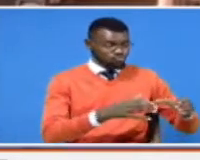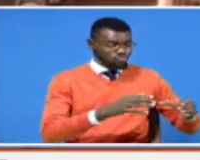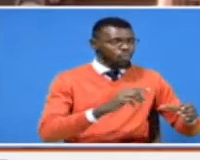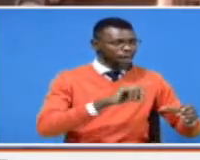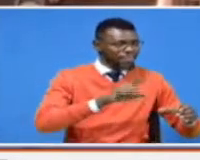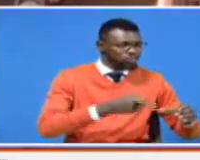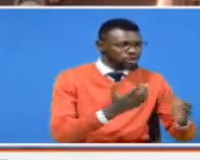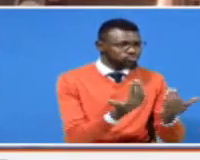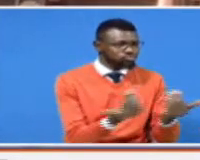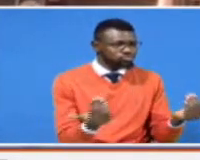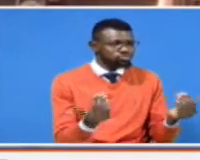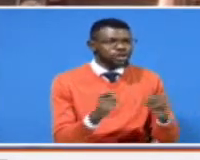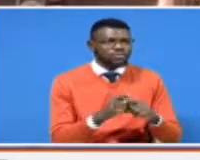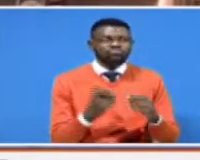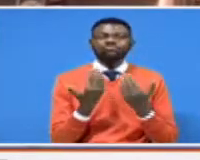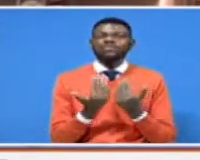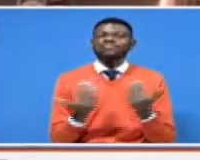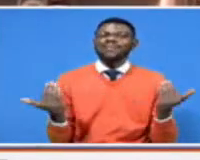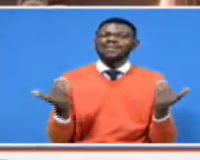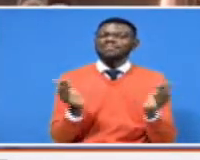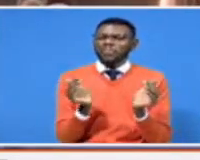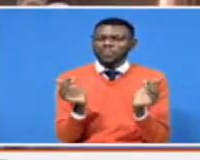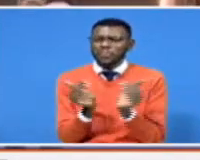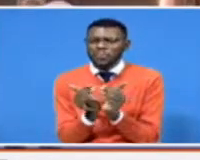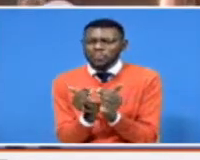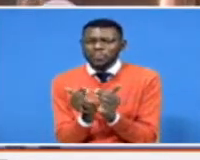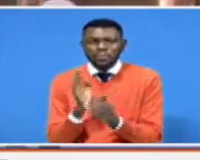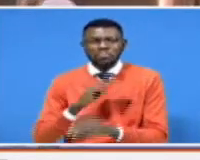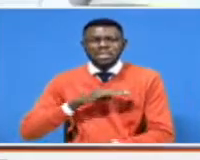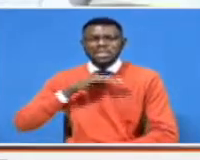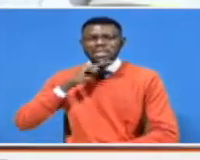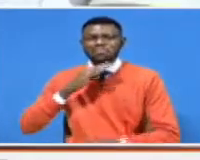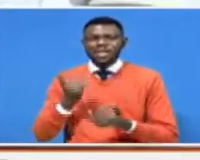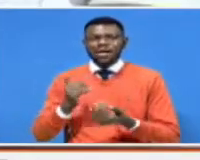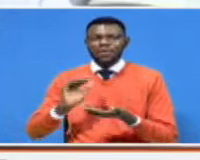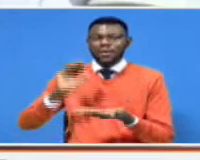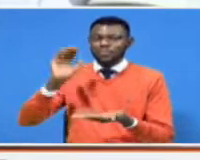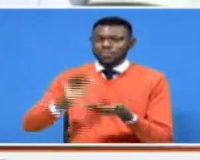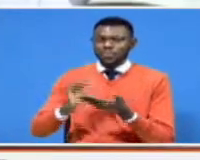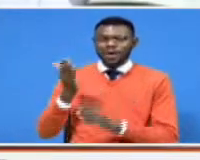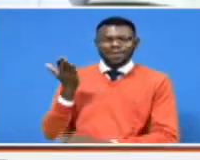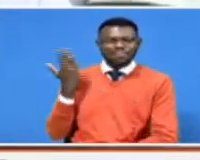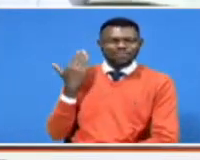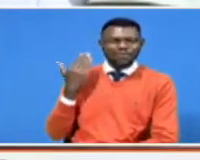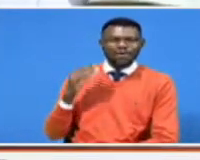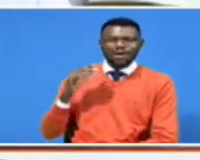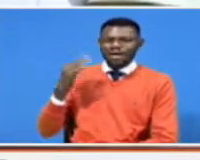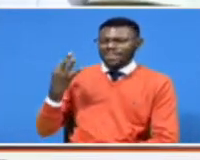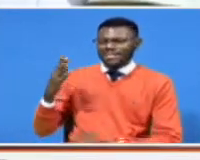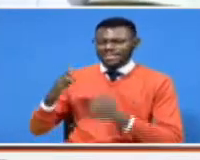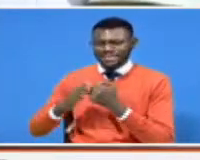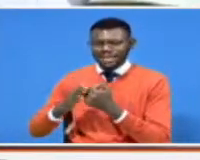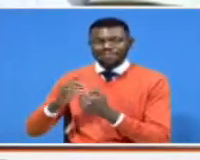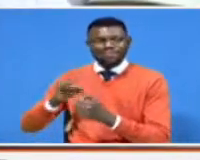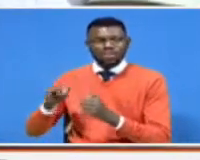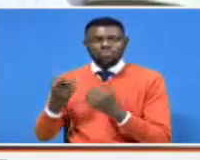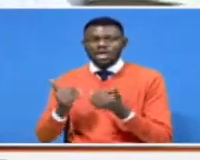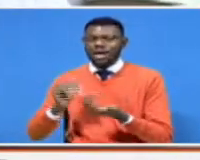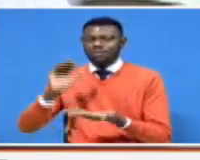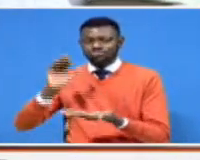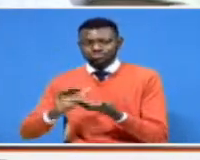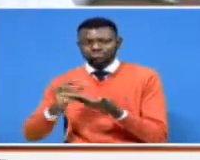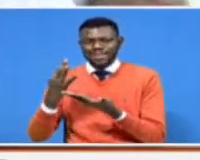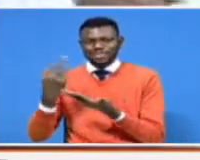na idadi ya vifo vya watoto wachanga ikiwa imepungua kutoka watoto 39 hadi